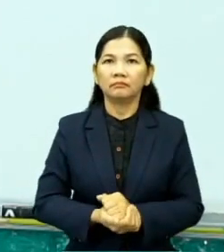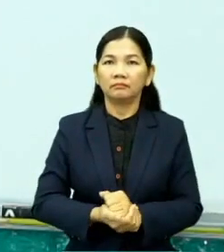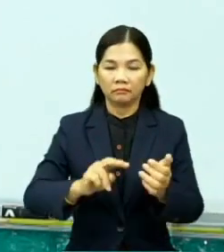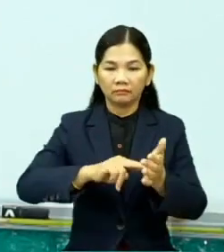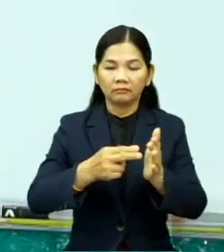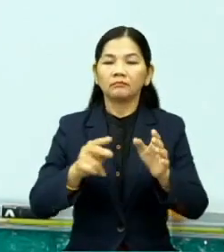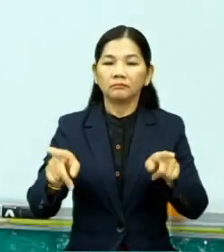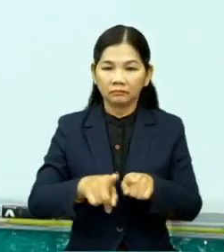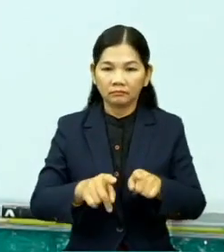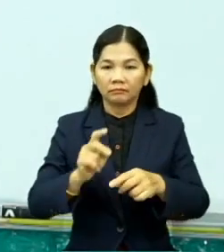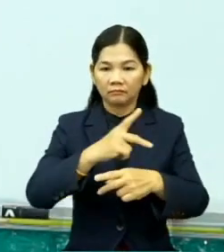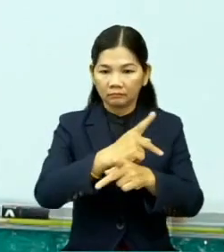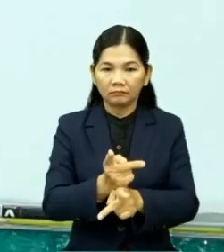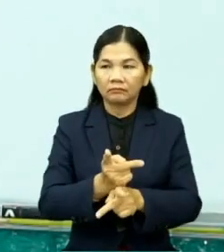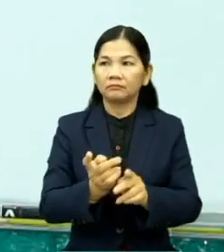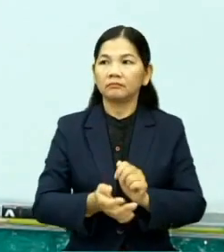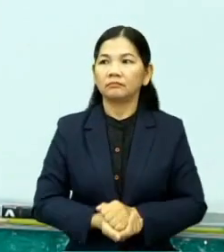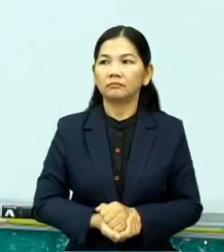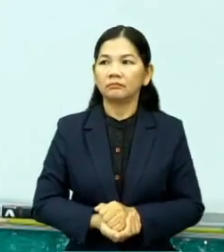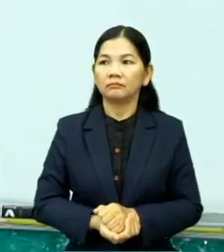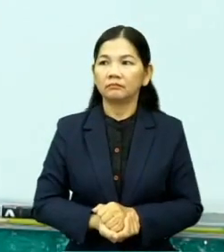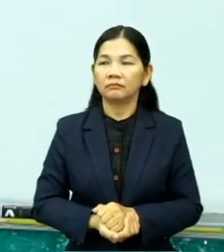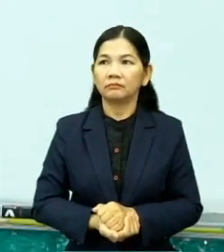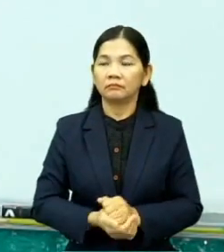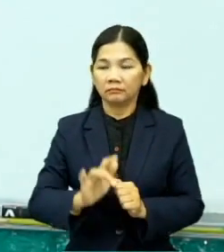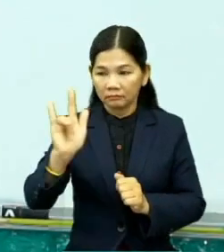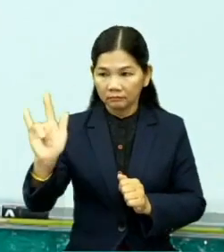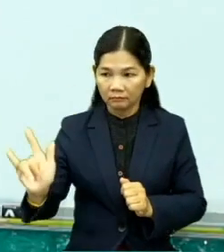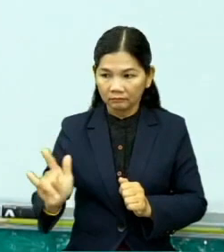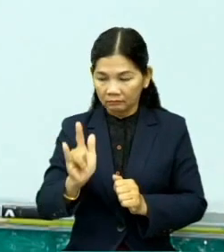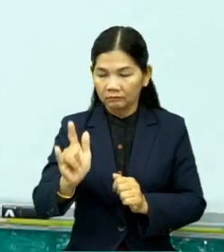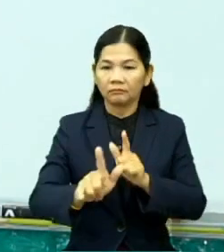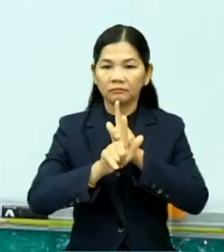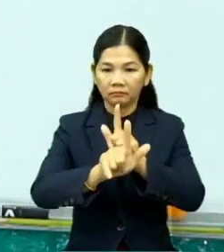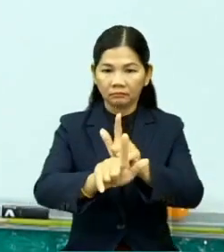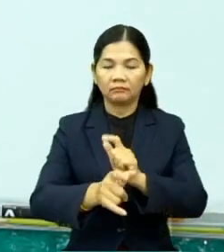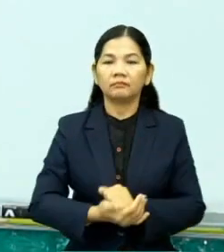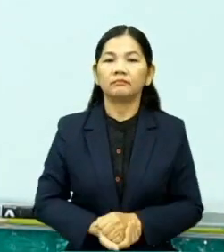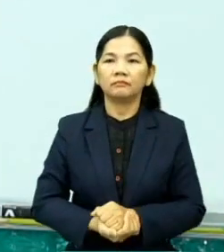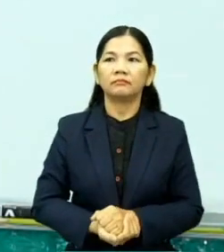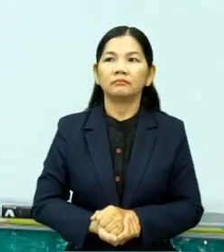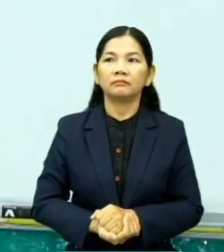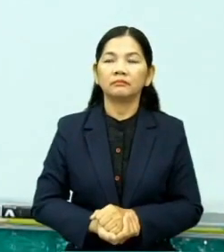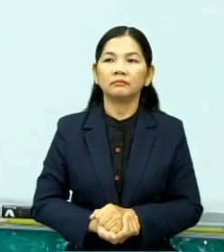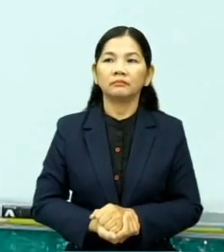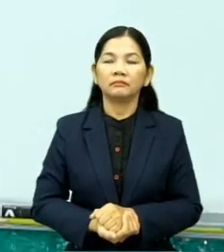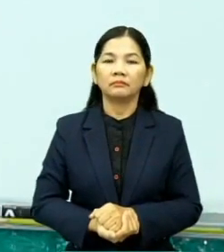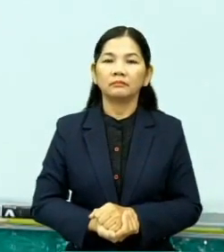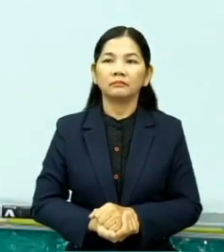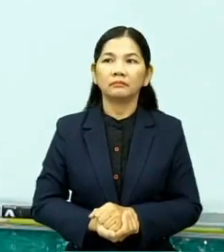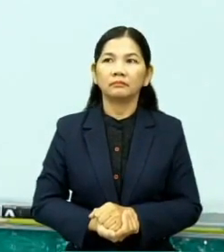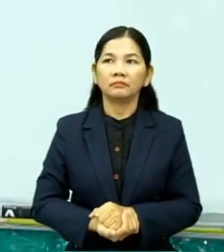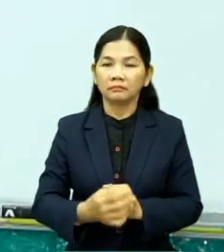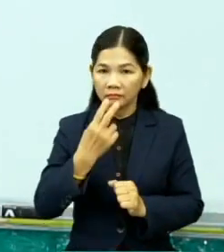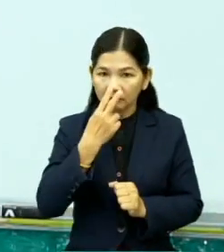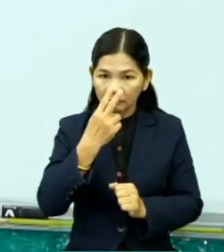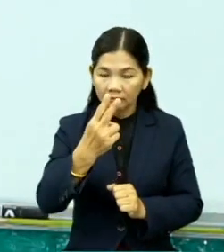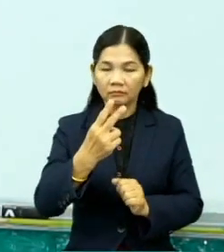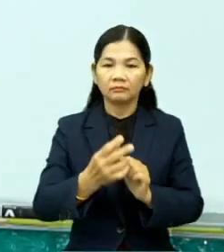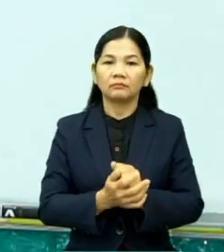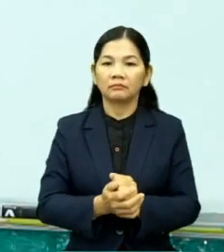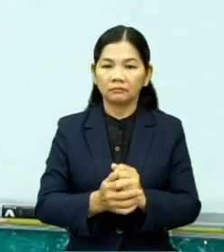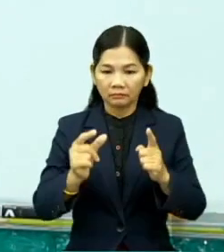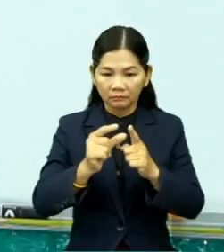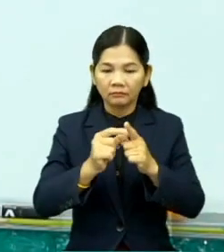ចនឹងពាក្យចាផលិតហើយពាក្យនេះគឺអាចប្រើចាជំនួសគ្នាបានណាកូនណា ចាតោះឥឡូវកូនរកមើលមកកូនមានពាក្